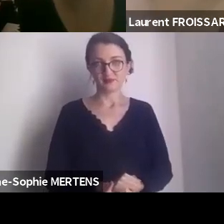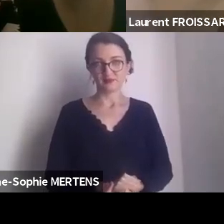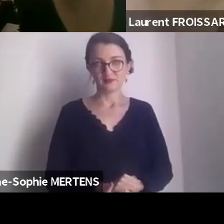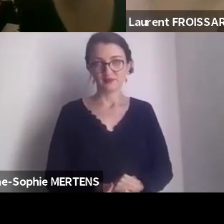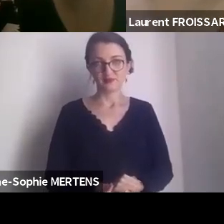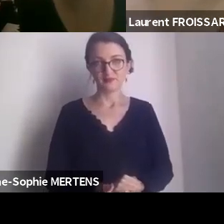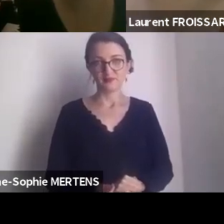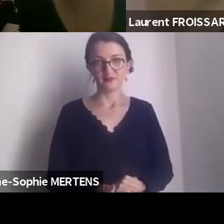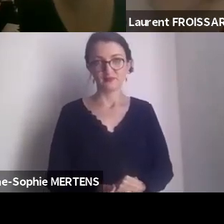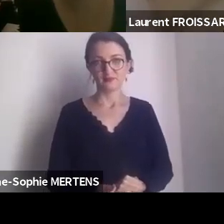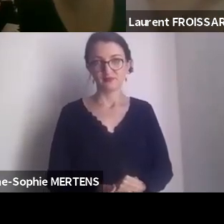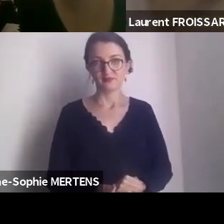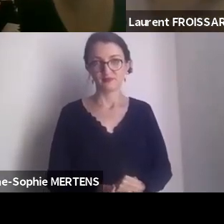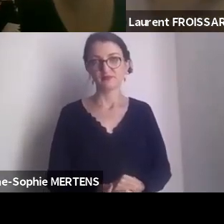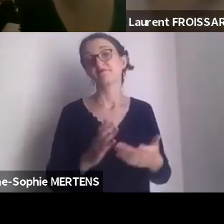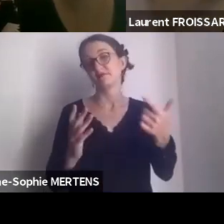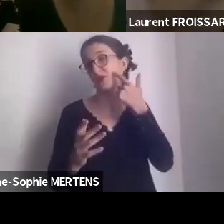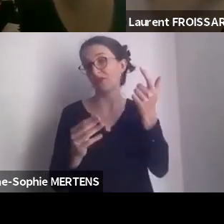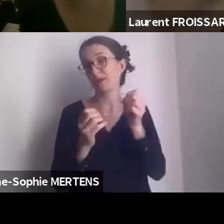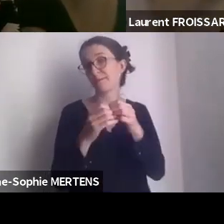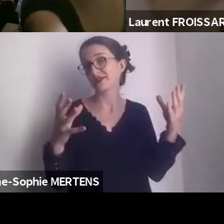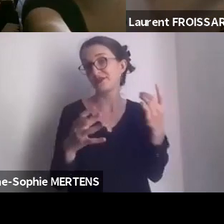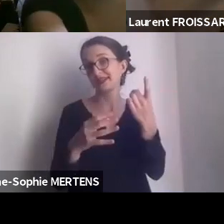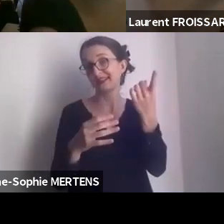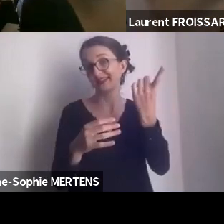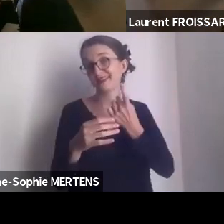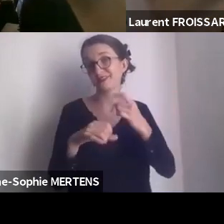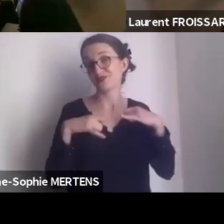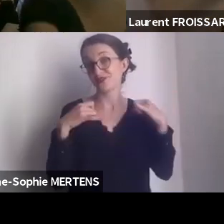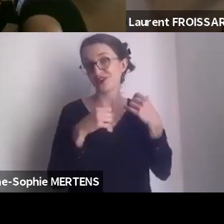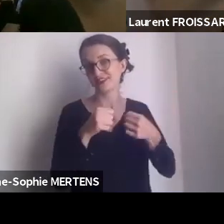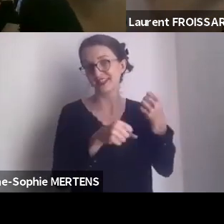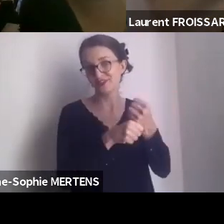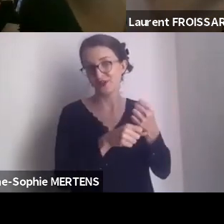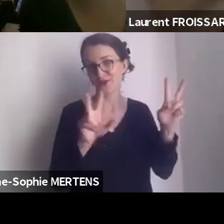Donc voilà, majorité de jeunes créateurs. Et du coup,